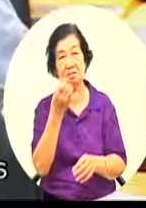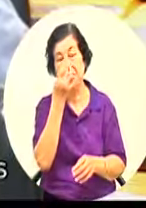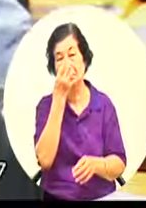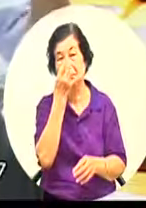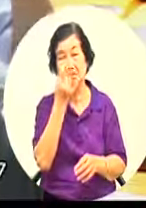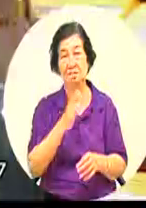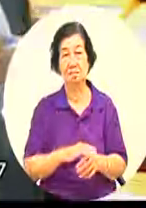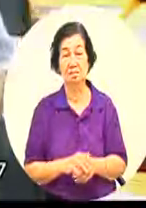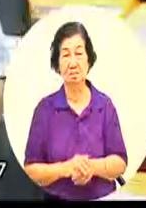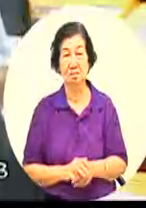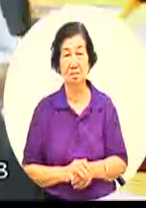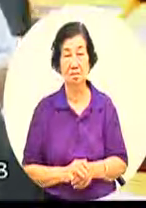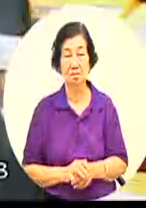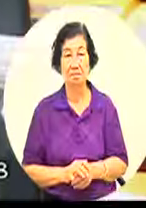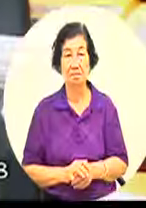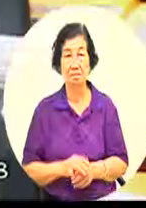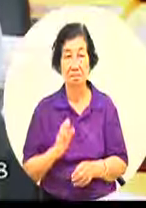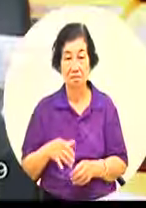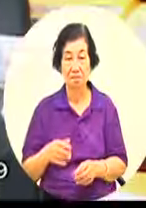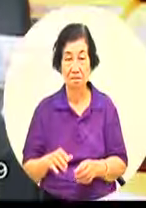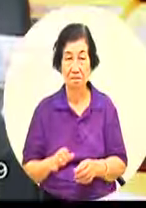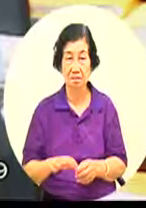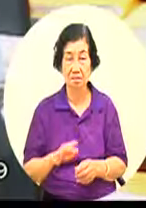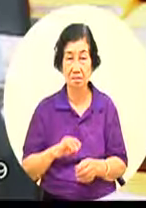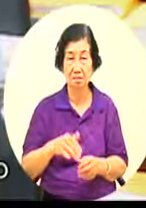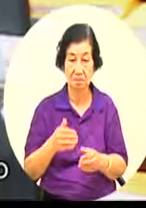的在前镇小港的表演。